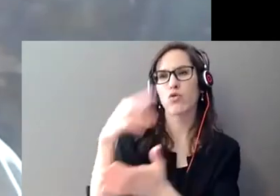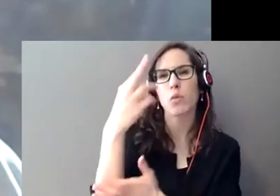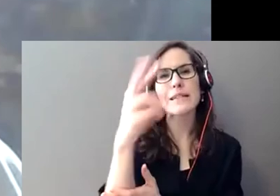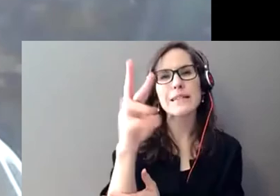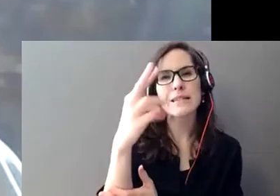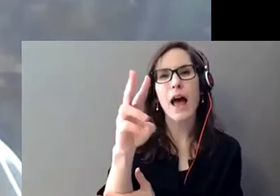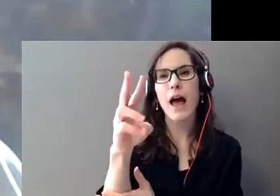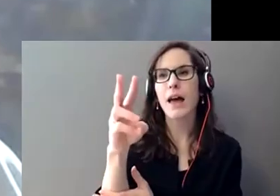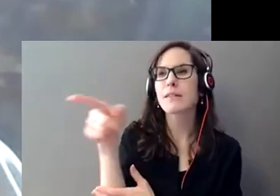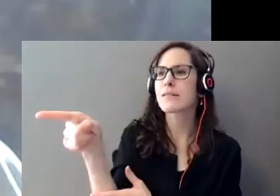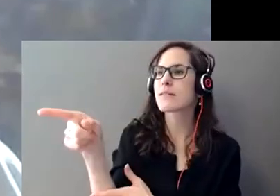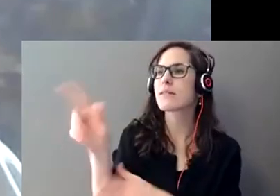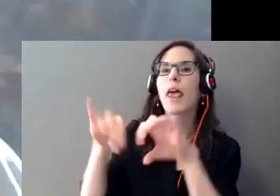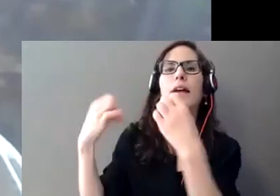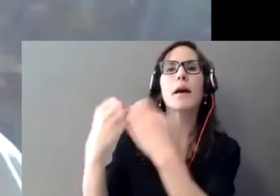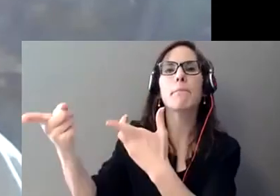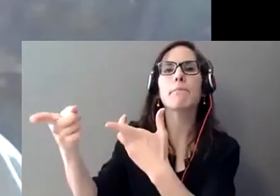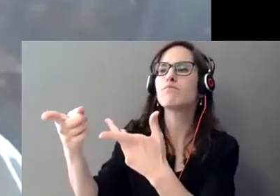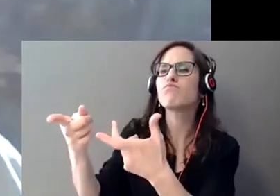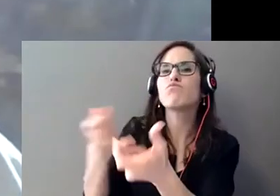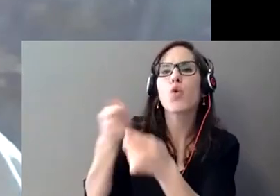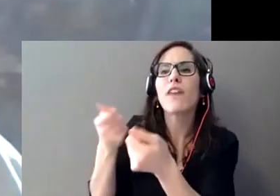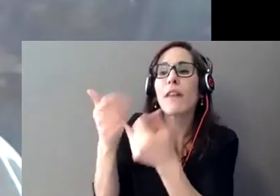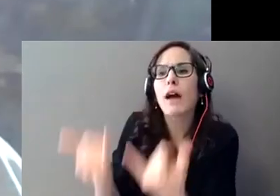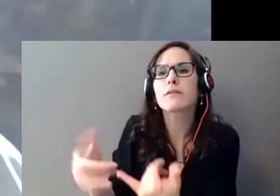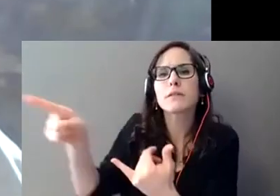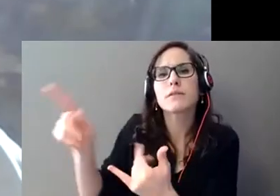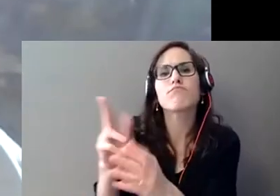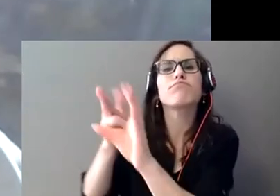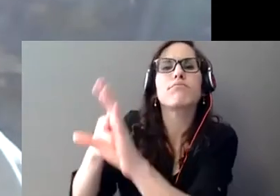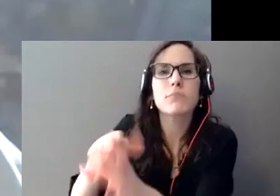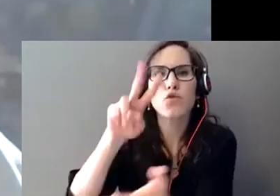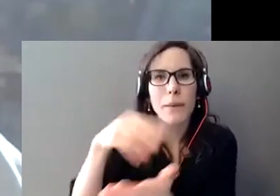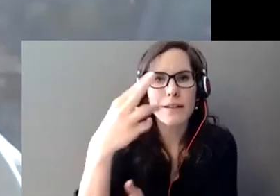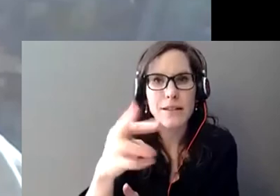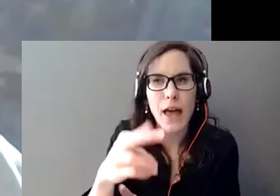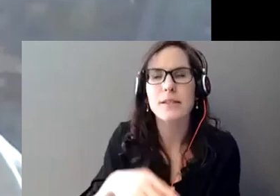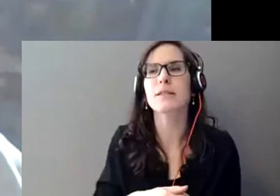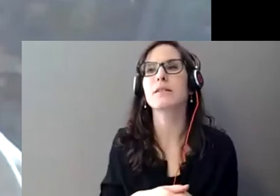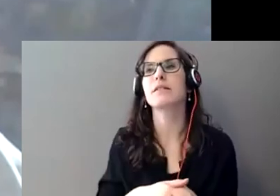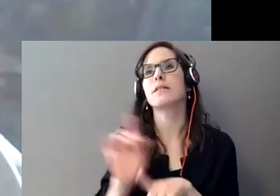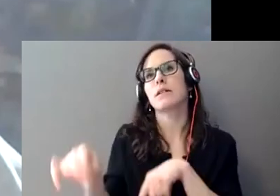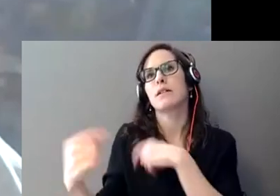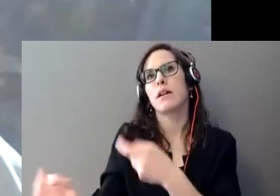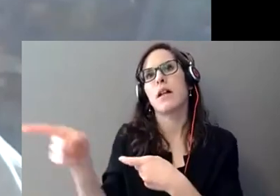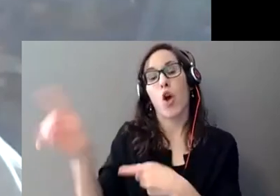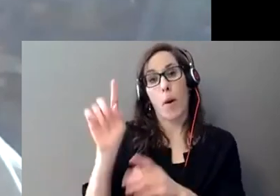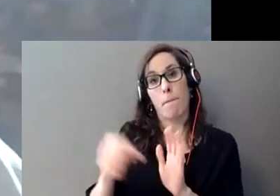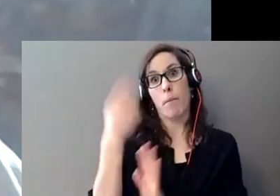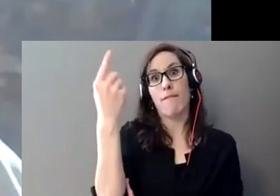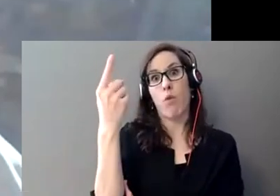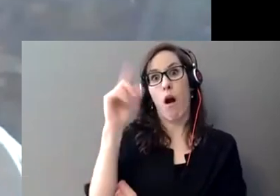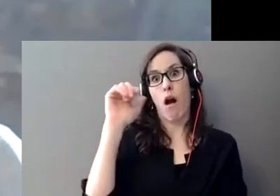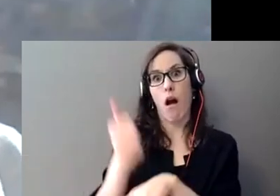actuelle on a on a créé pour la première fois et donc on a porté au niveau